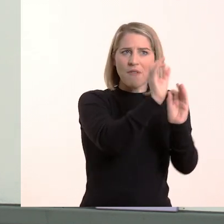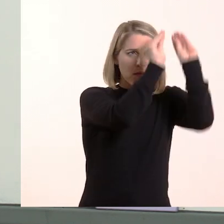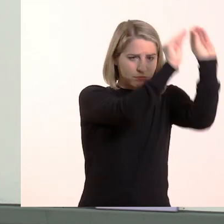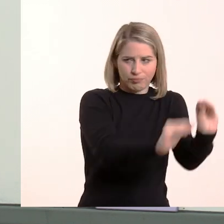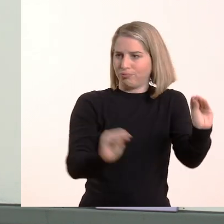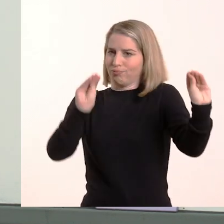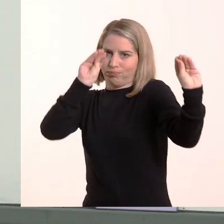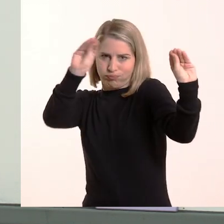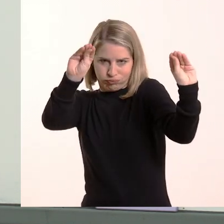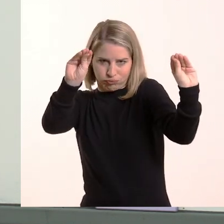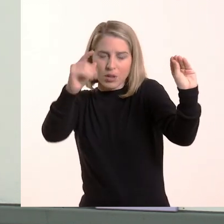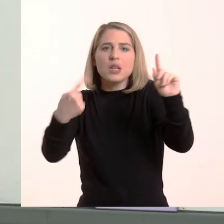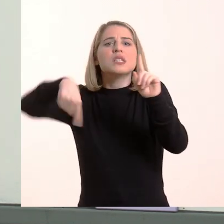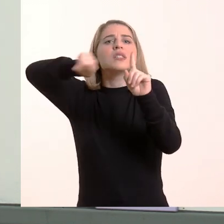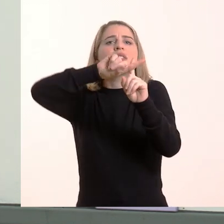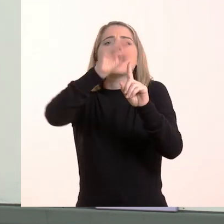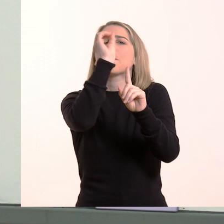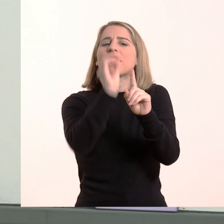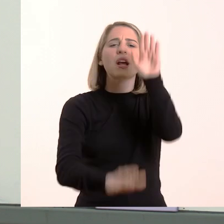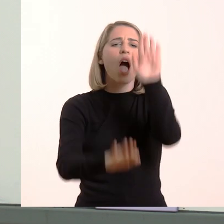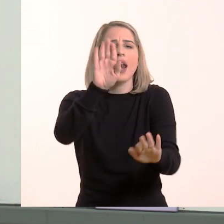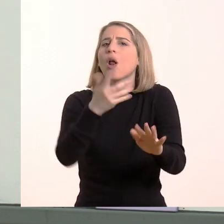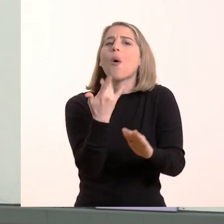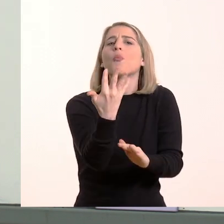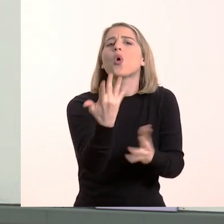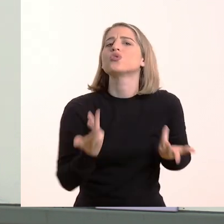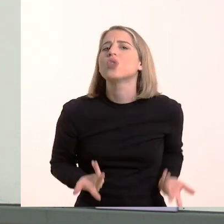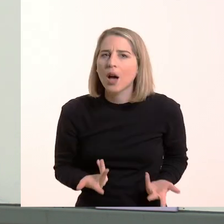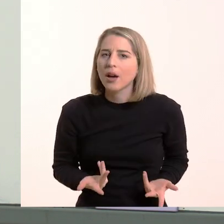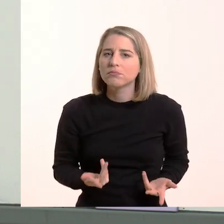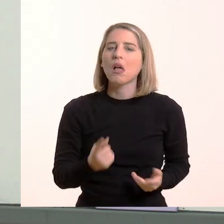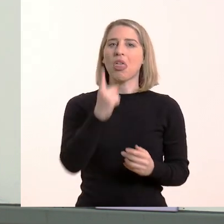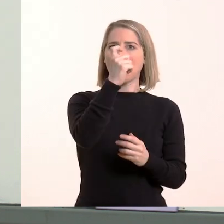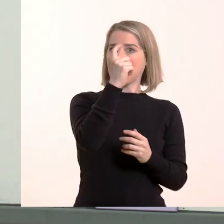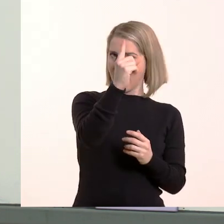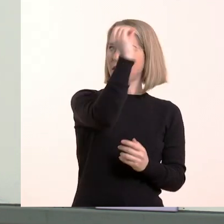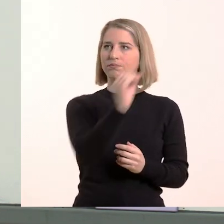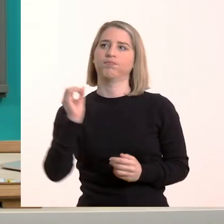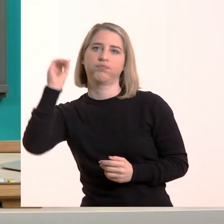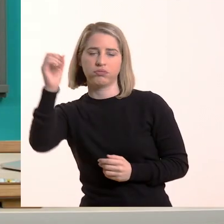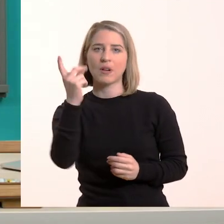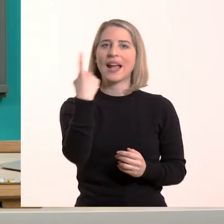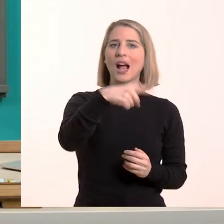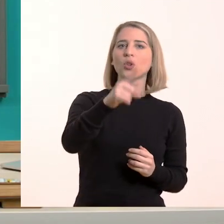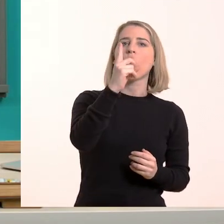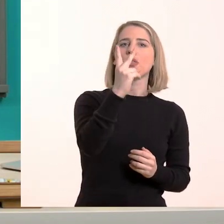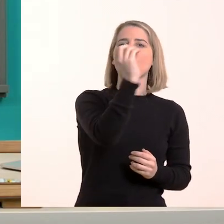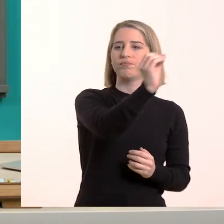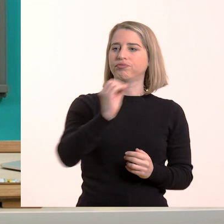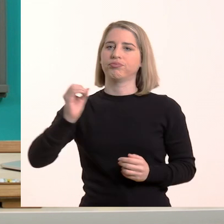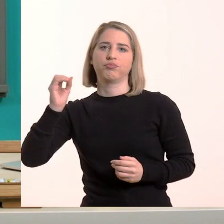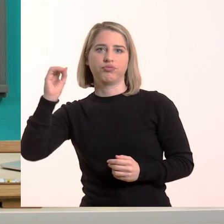και συμπληρώνουμε ανάλογα με πόσα μηδενικά έχει. 1 για το 10, 2 για το 100. Για να κάνουμε και ένα με το